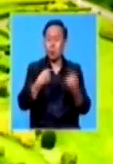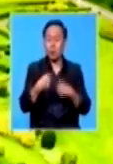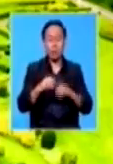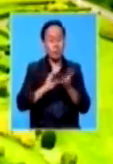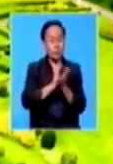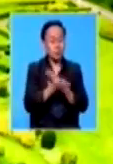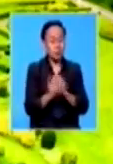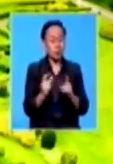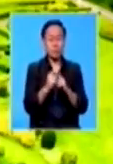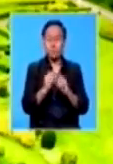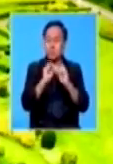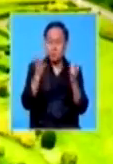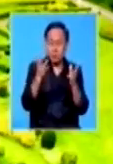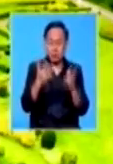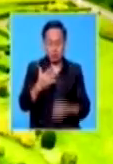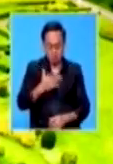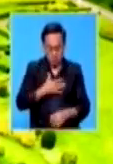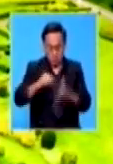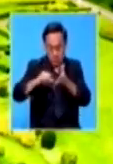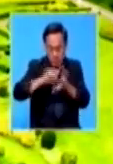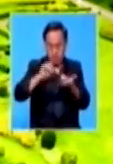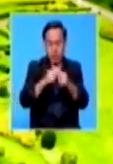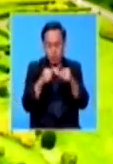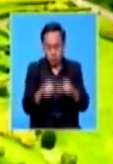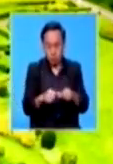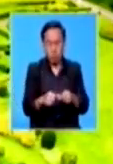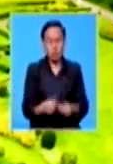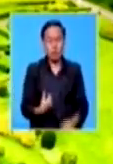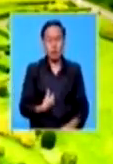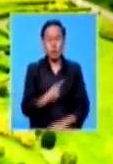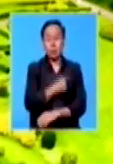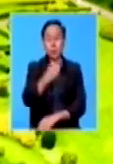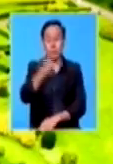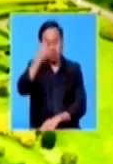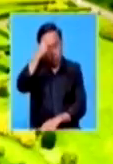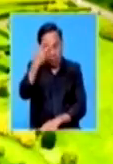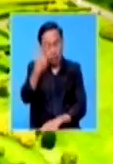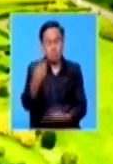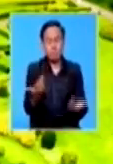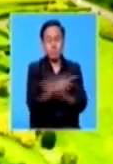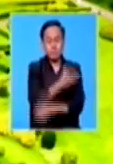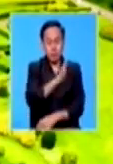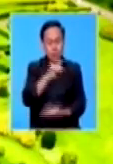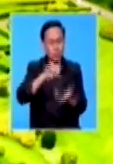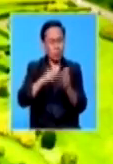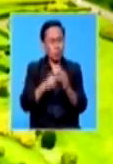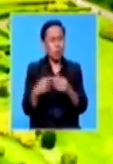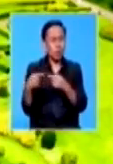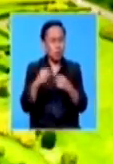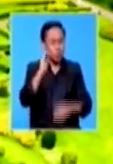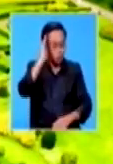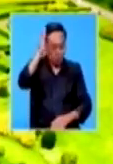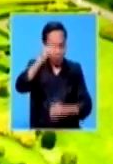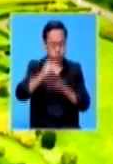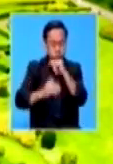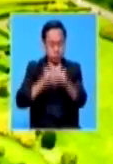ในเนี่ยแหละคือสิ่งที่มันจะเกิดผลสำเร็จในวันหน้านะไม่ใช่เอาเงินโคมสั่งนี่สั่งโน่นแล้วก็ไม่ต่อกันทำไงผ